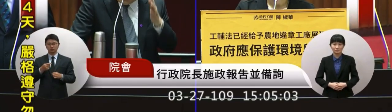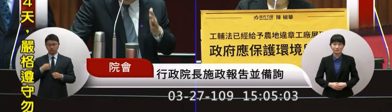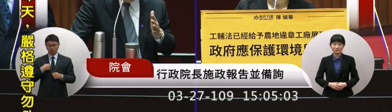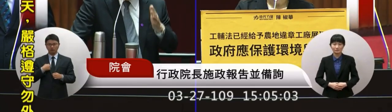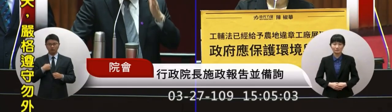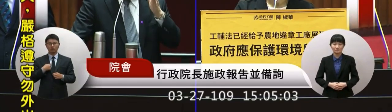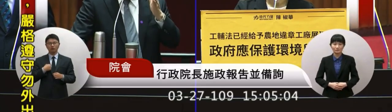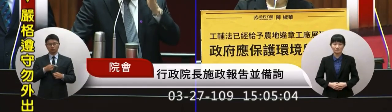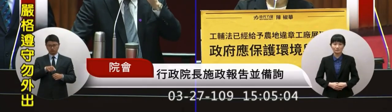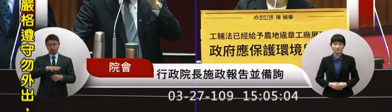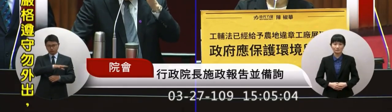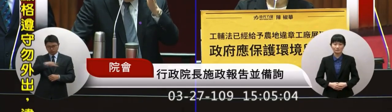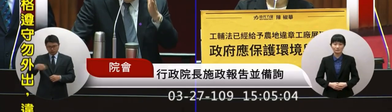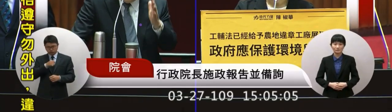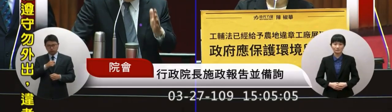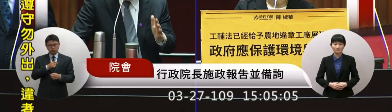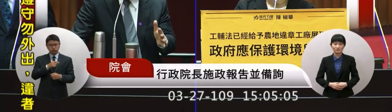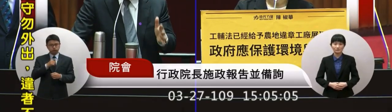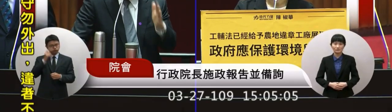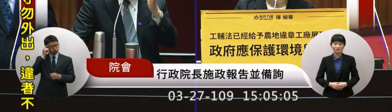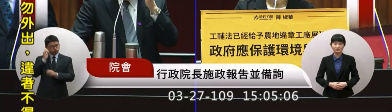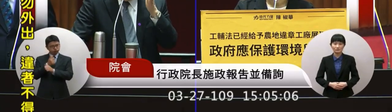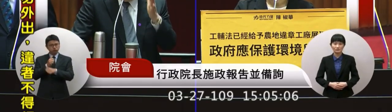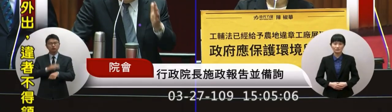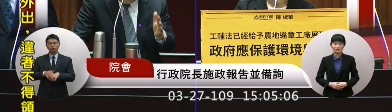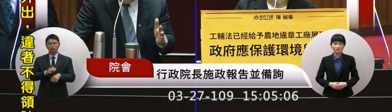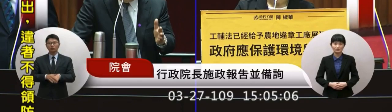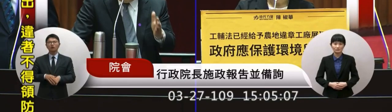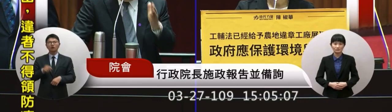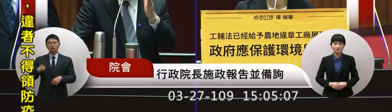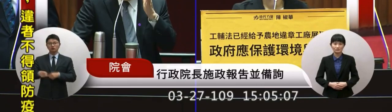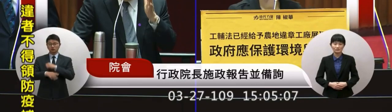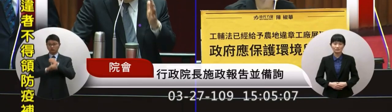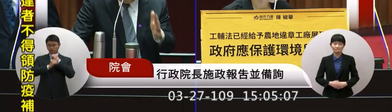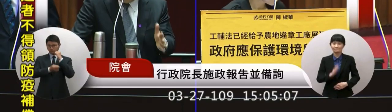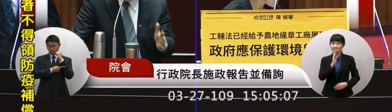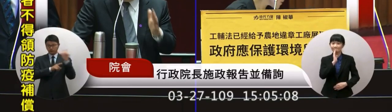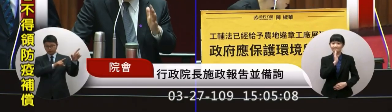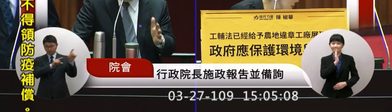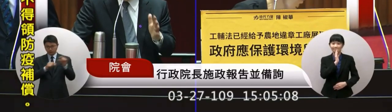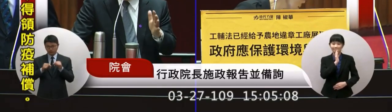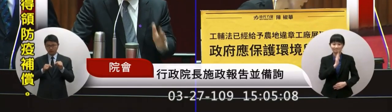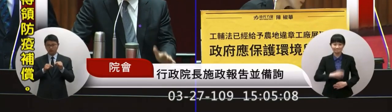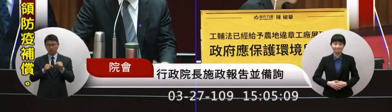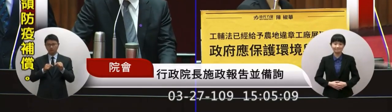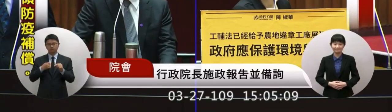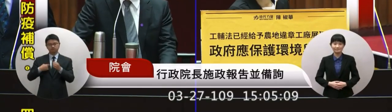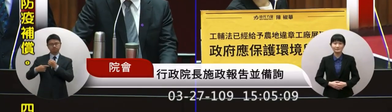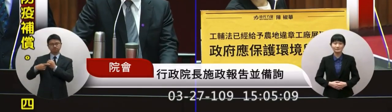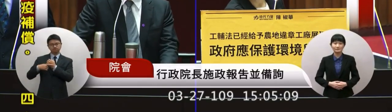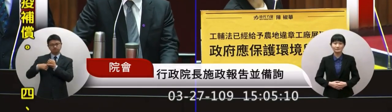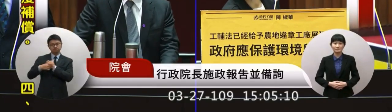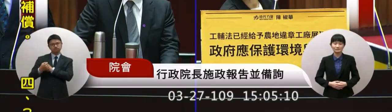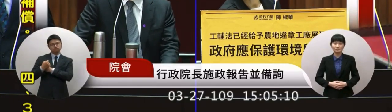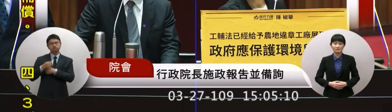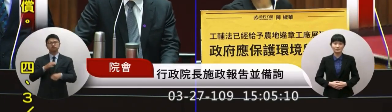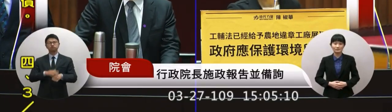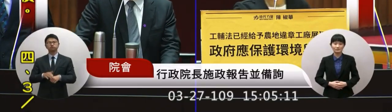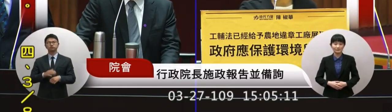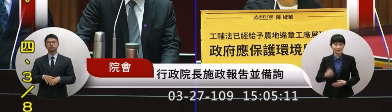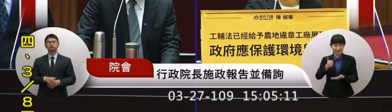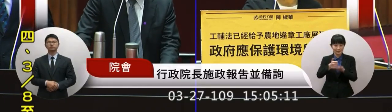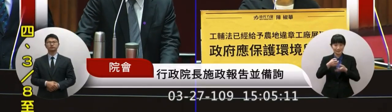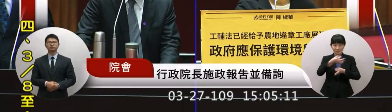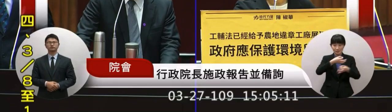那政府也会根据这个原则依法 是 往这一方面来做。 所以我们也请经